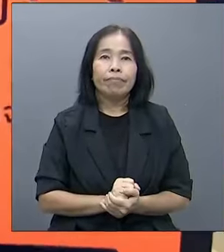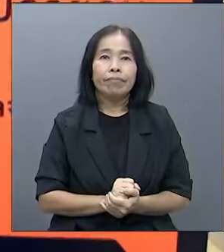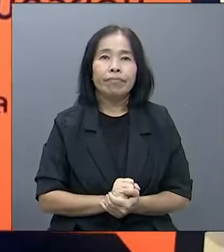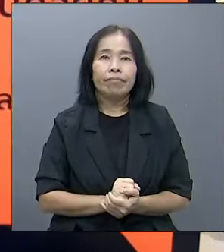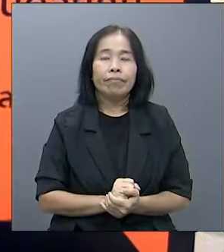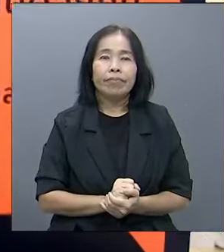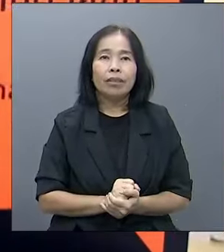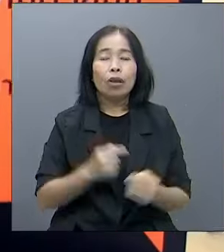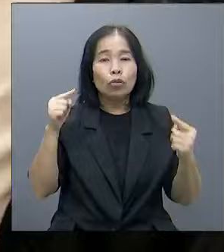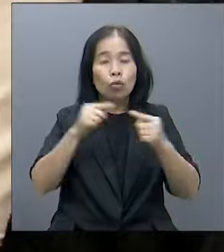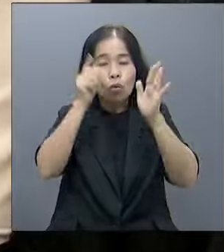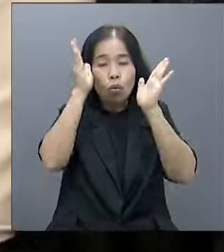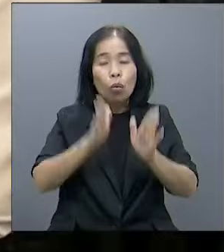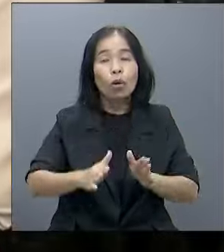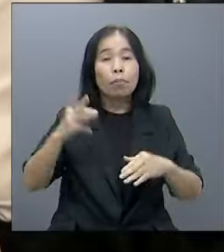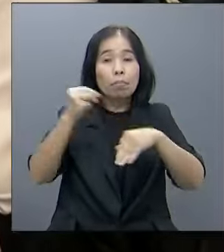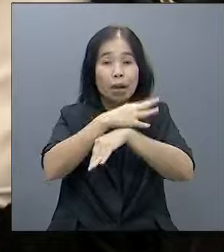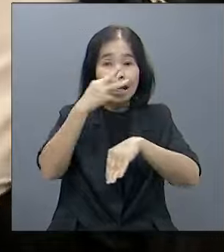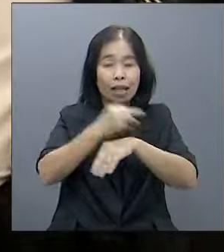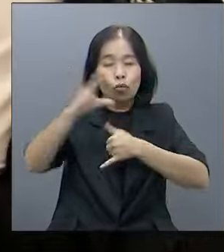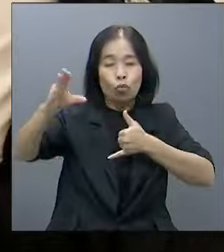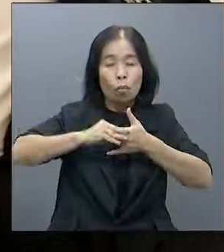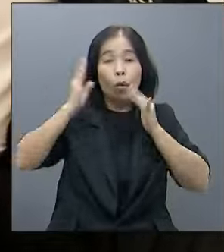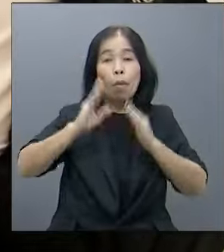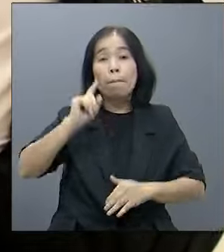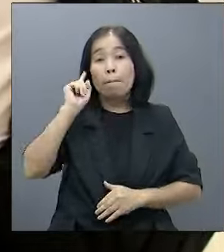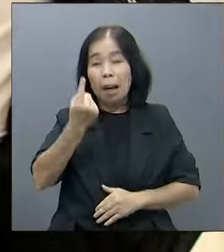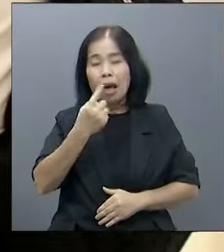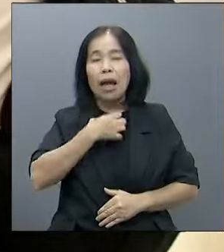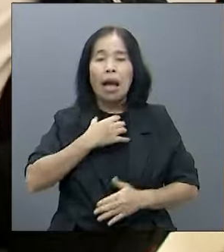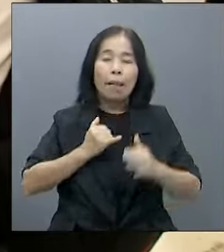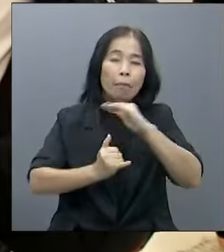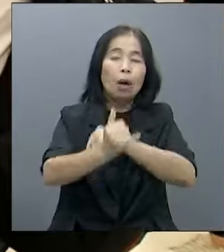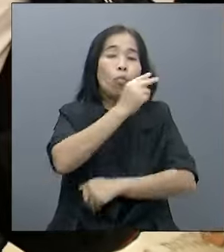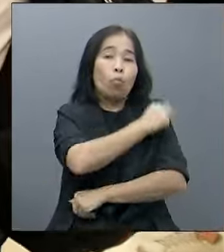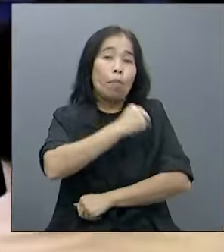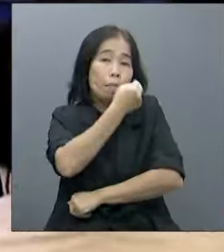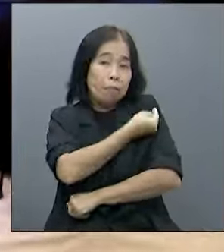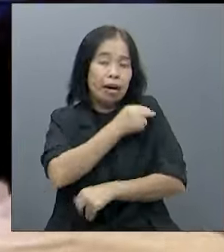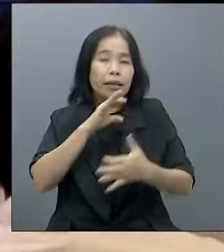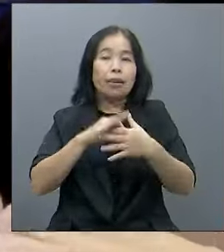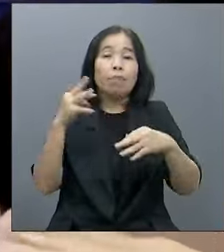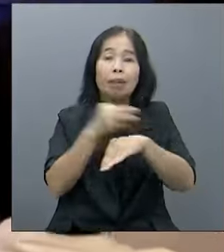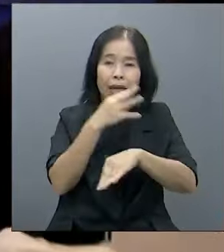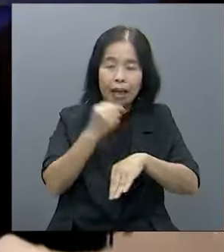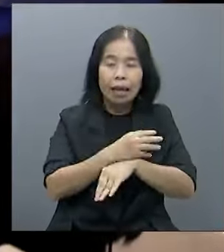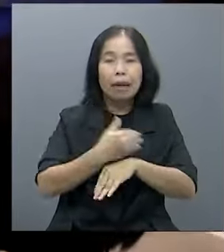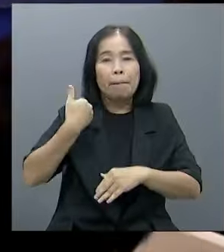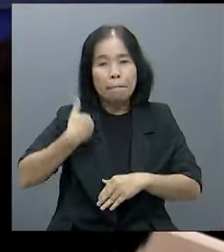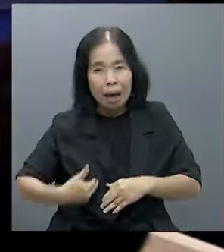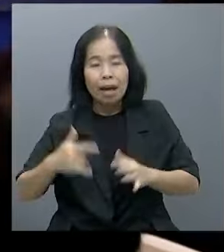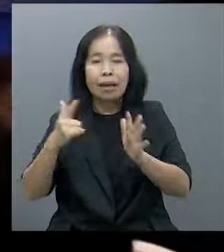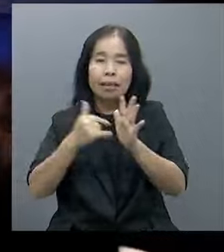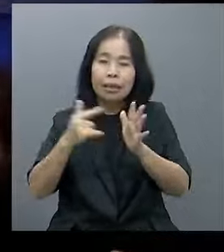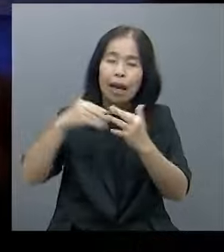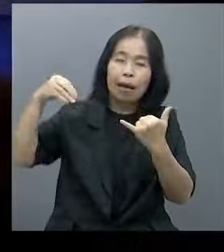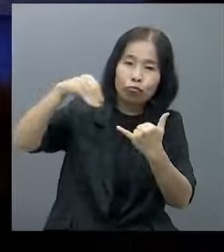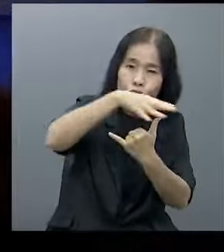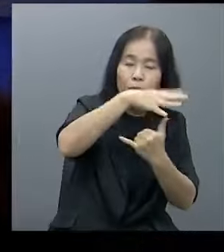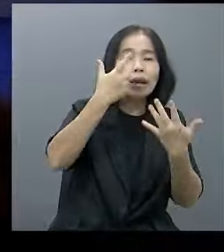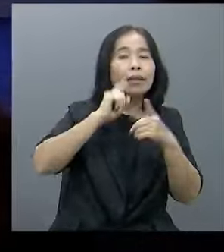ำหรับผู้ป่วยมะเร็งรายใหม่ที่ต้องการเข้ารับการรักษาเพื่อวางแผนในการรักษาโรคมะเร็งค่ะทั้งการผ่าตัดเคมีบำบัดรังสีรักษ